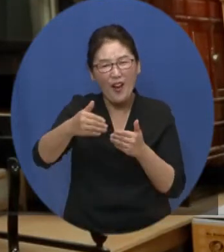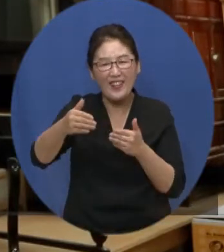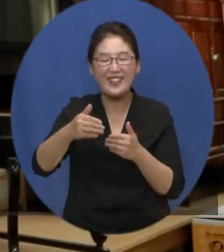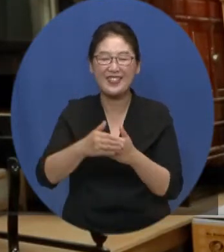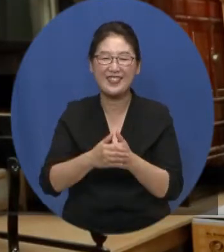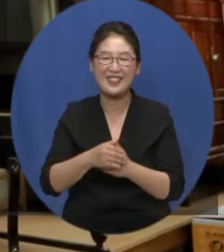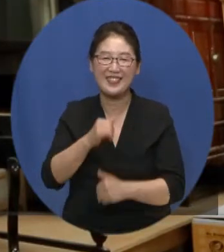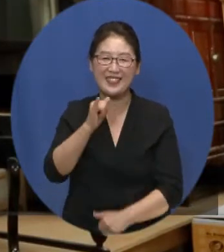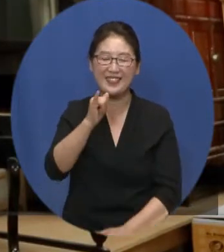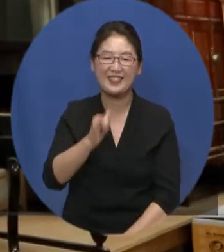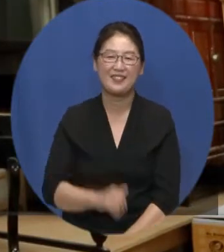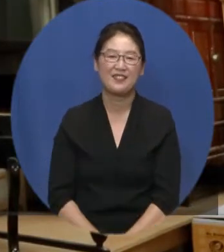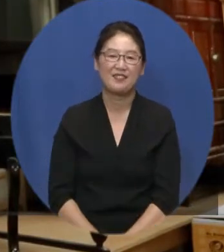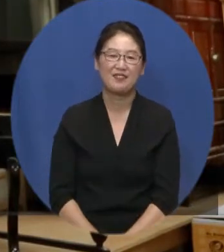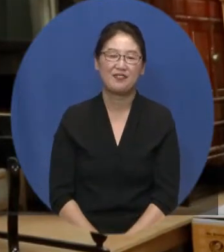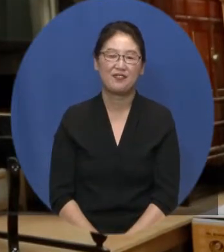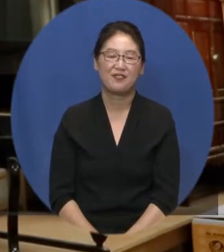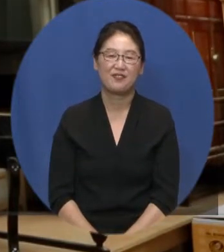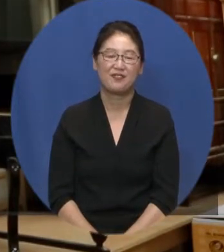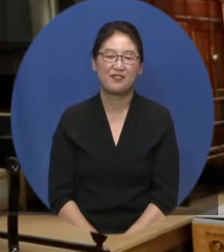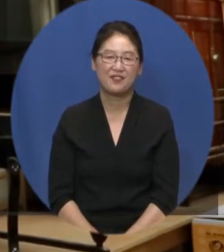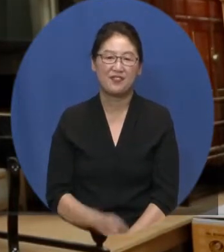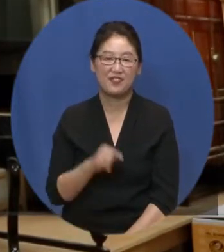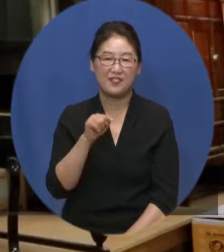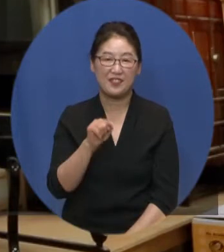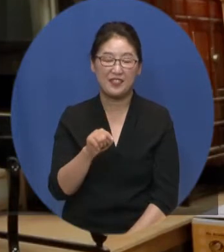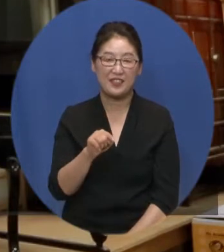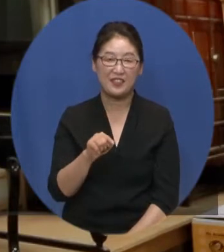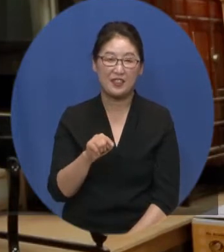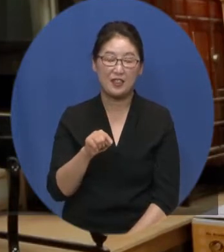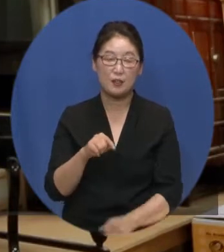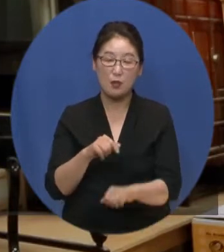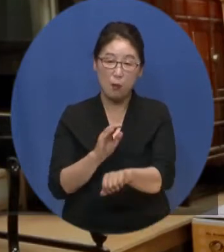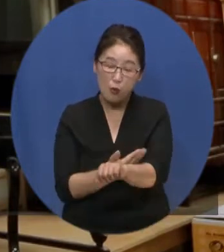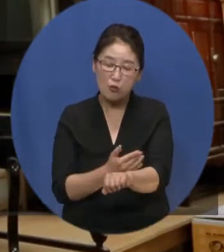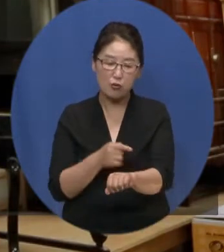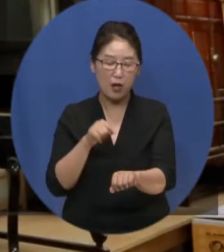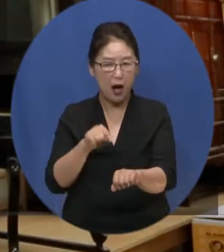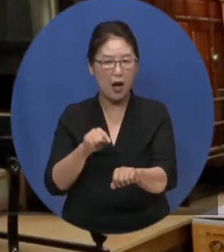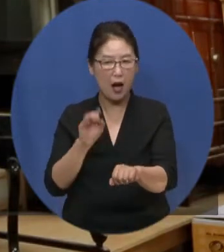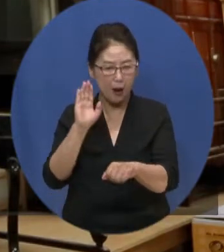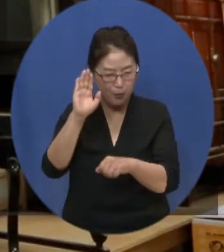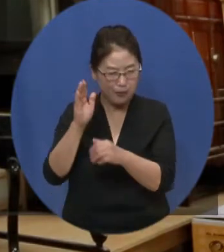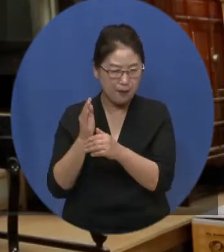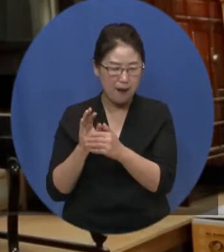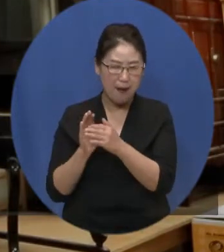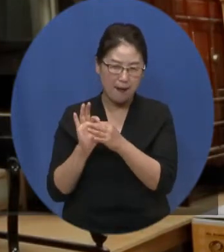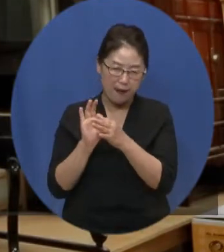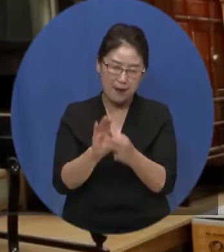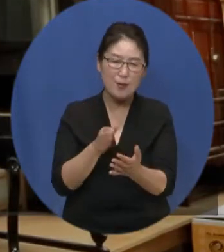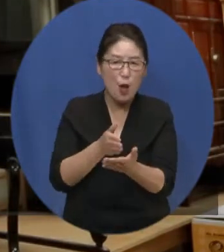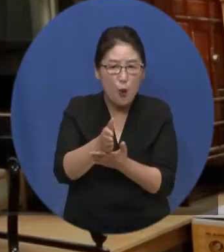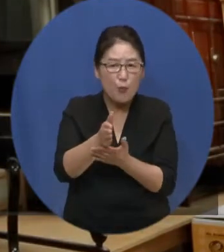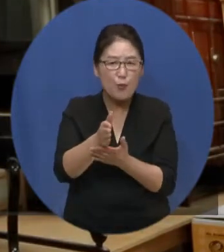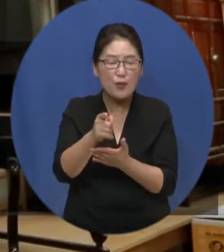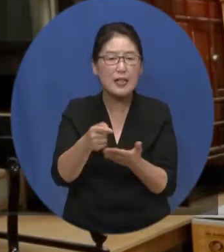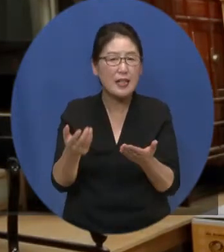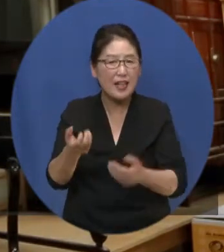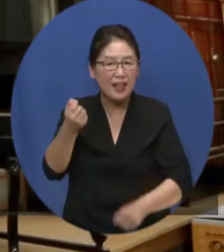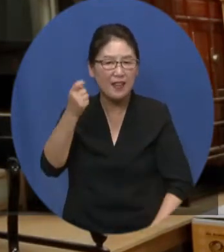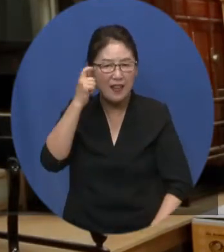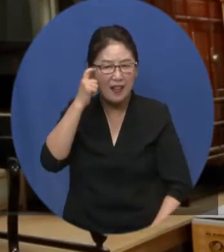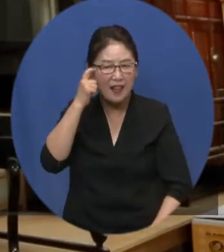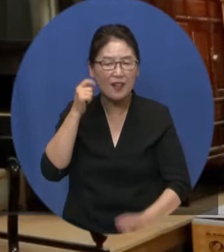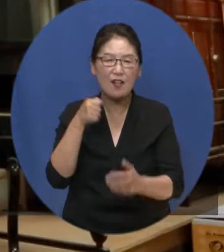있는데 그 이제 제가 2벌 완전 다 아니고 내 직업이 야 이거 내가 그렇게 굳게 다짐한 것은